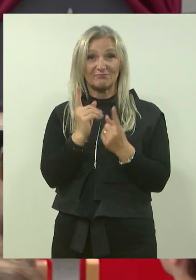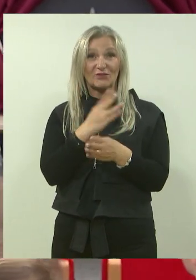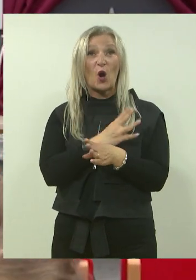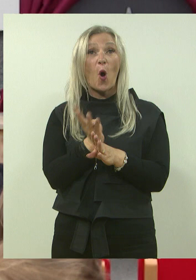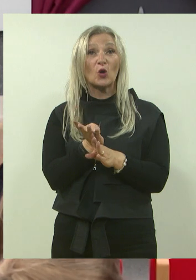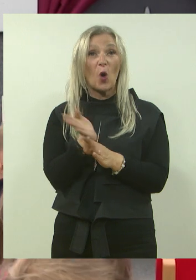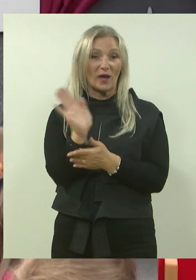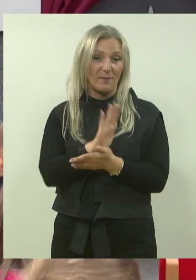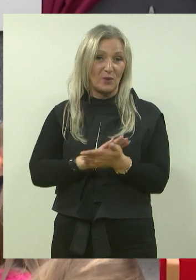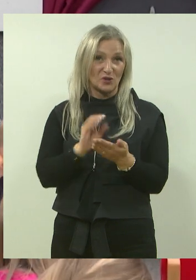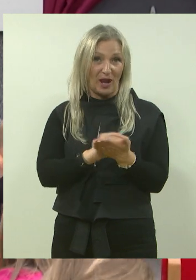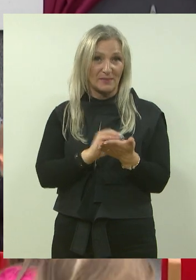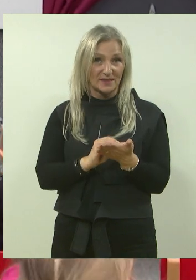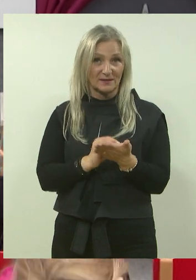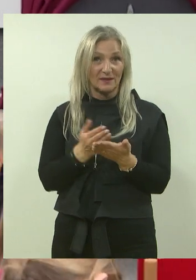izašao. Dobio je svoj nastavak.